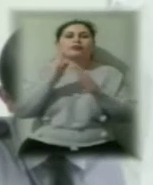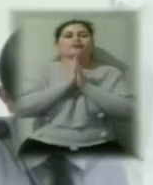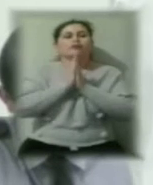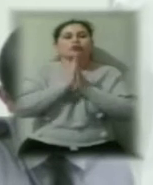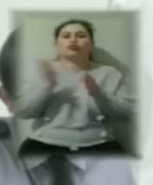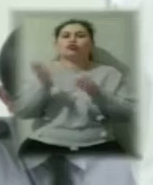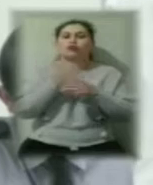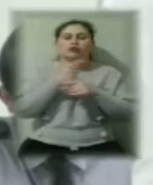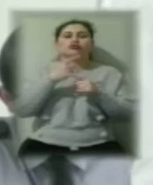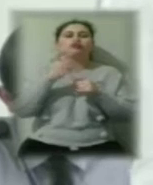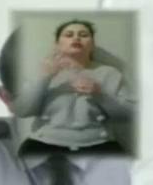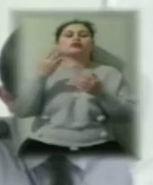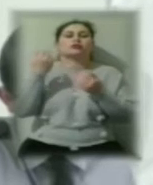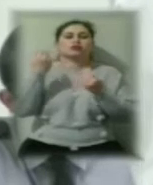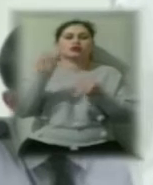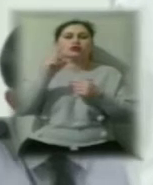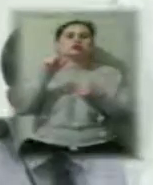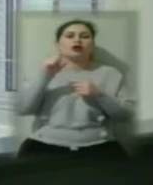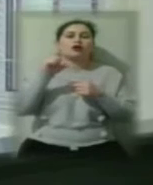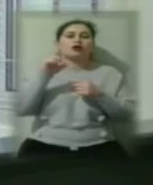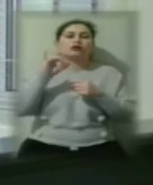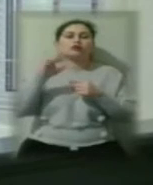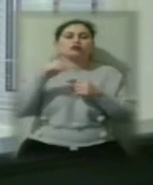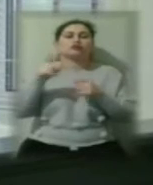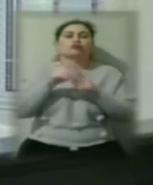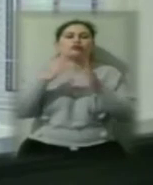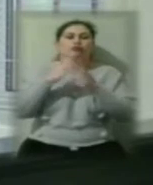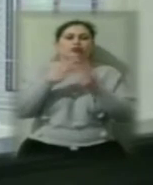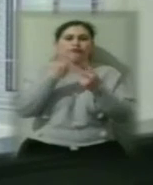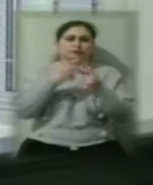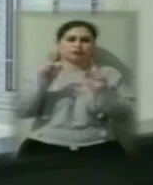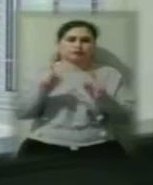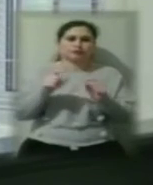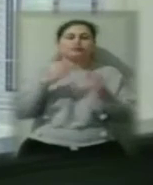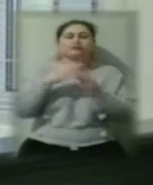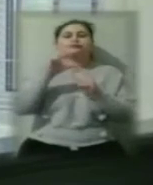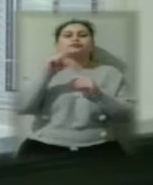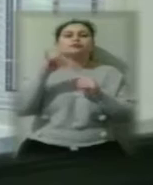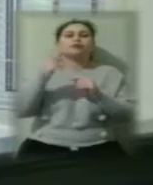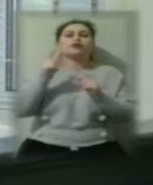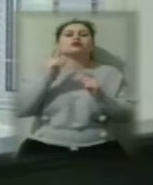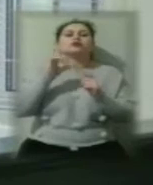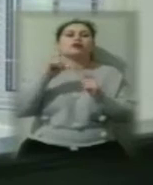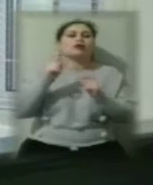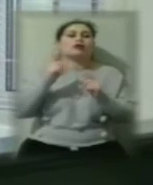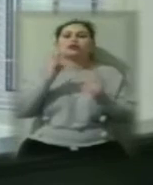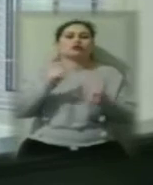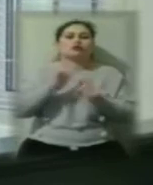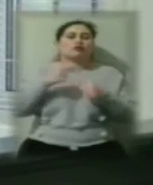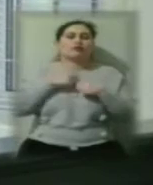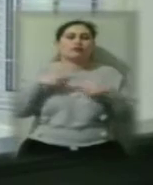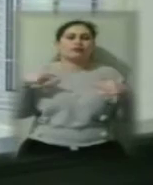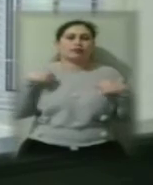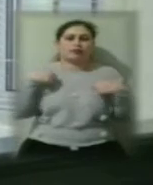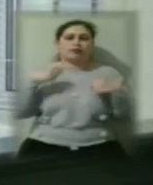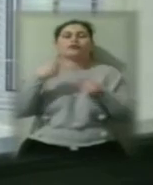обрати інший запобіжний захід у вигляді домашнього арешту. З апеляційною скаргою не погоджується прокурор Сергій Пранов. За його словами,